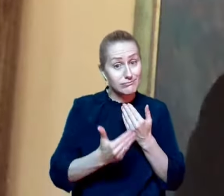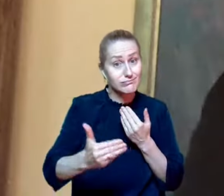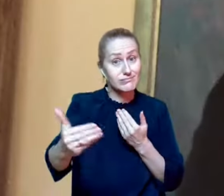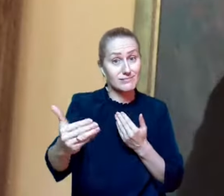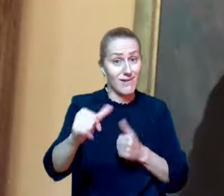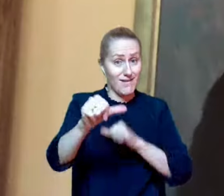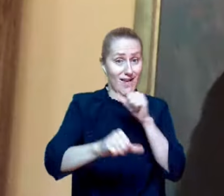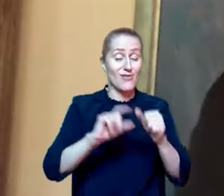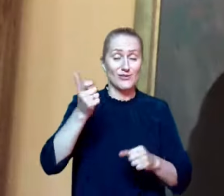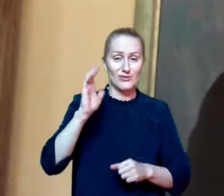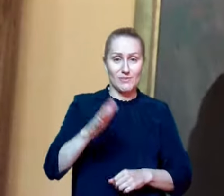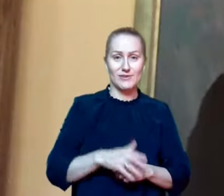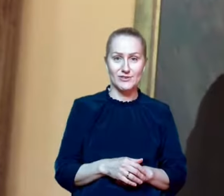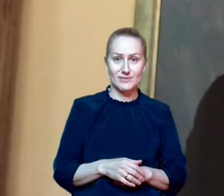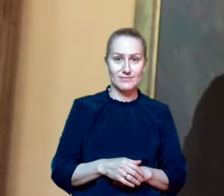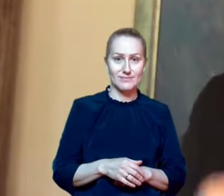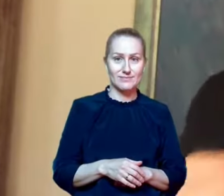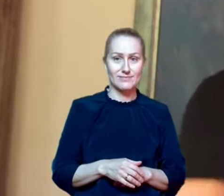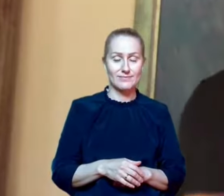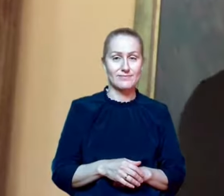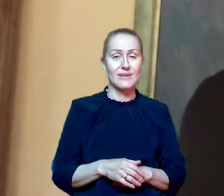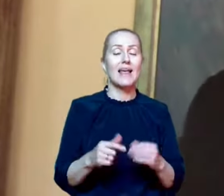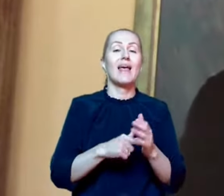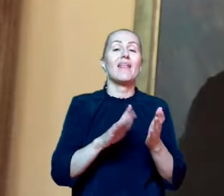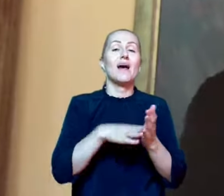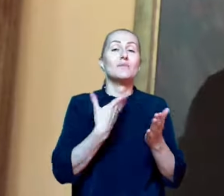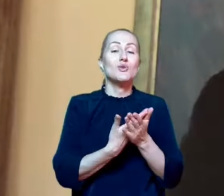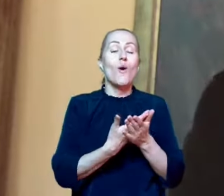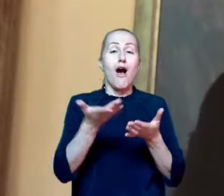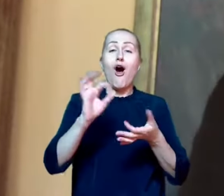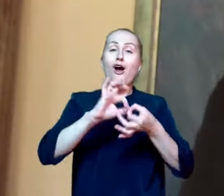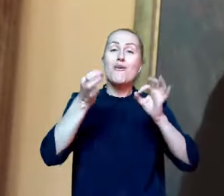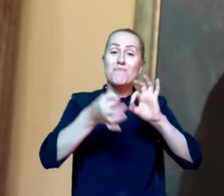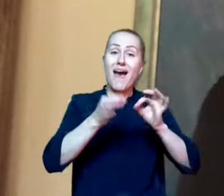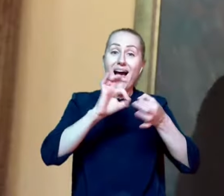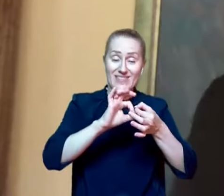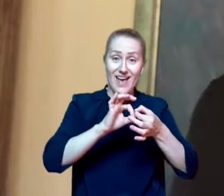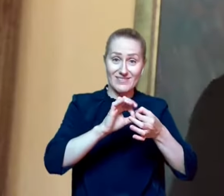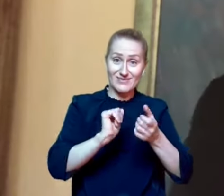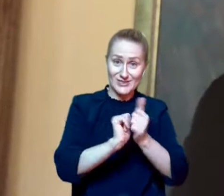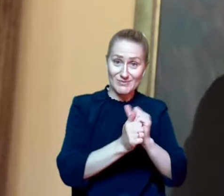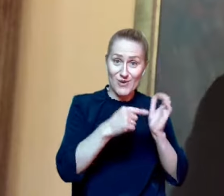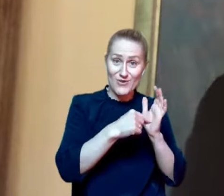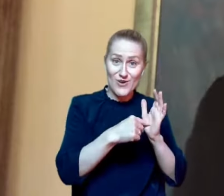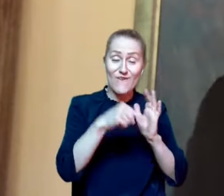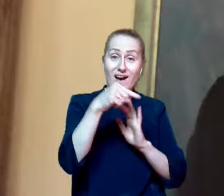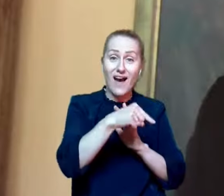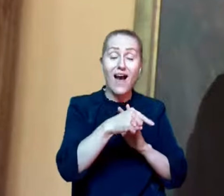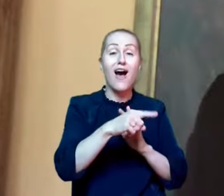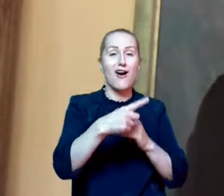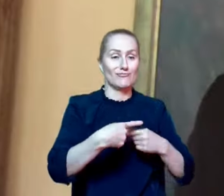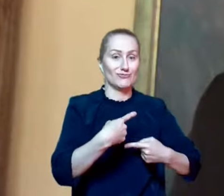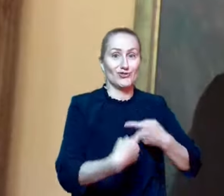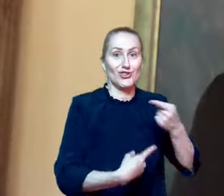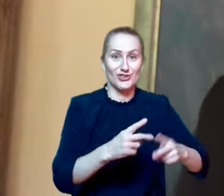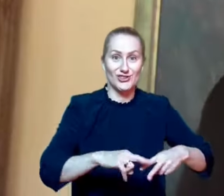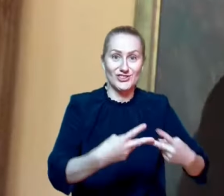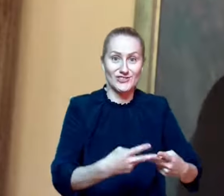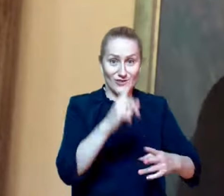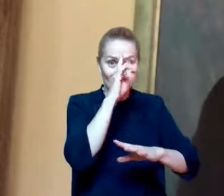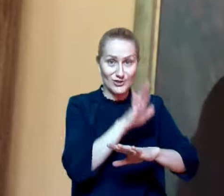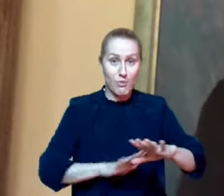nadchodzących latach. Jeśli chodzi na przykład o Igrzyska Olimpijskie, dziedzictwo społeczne